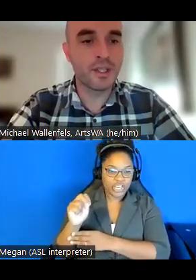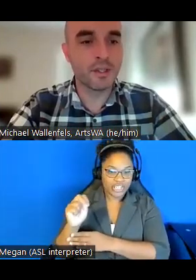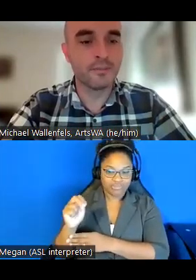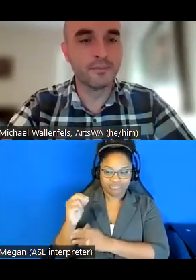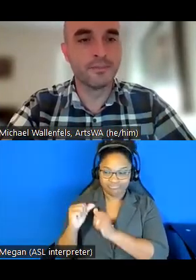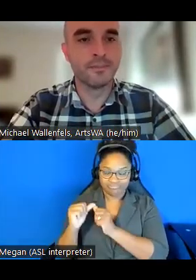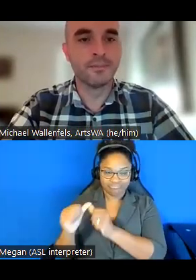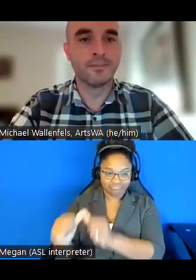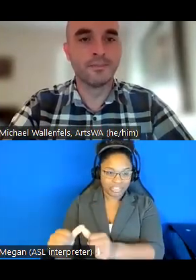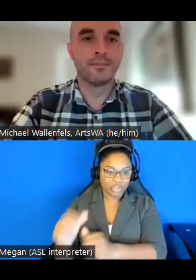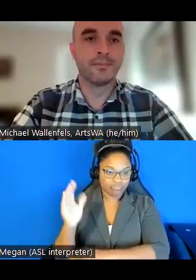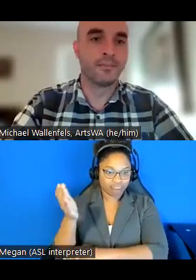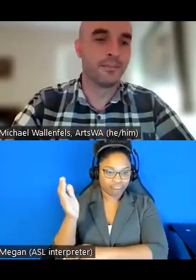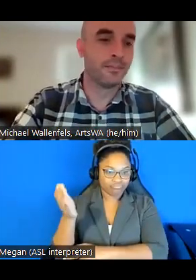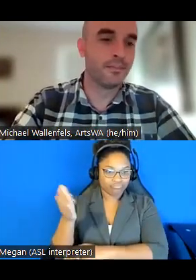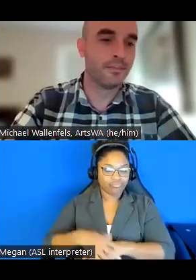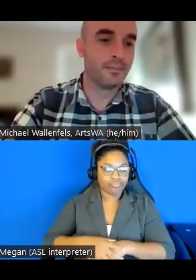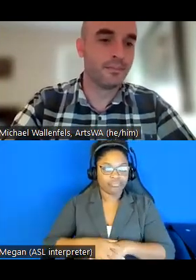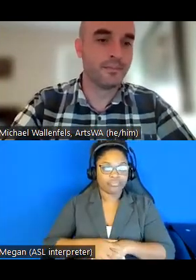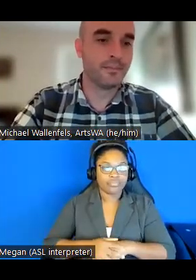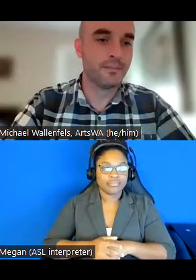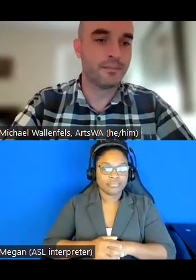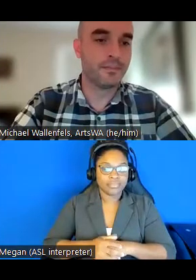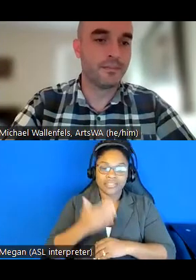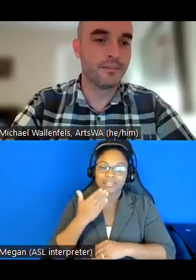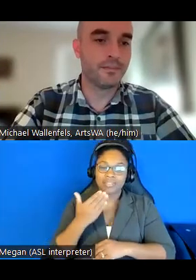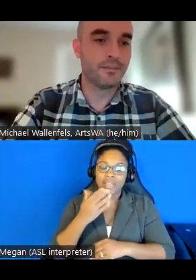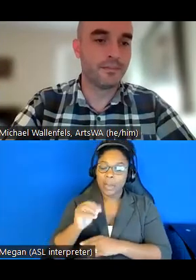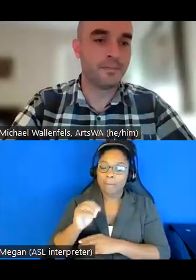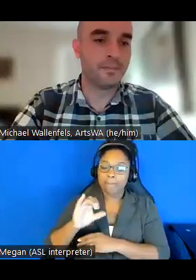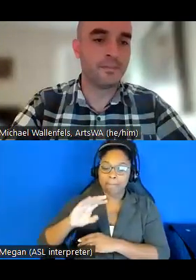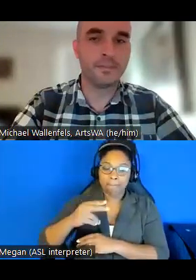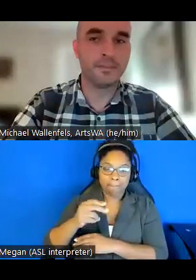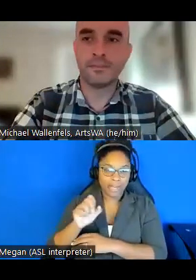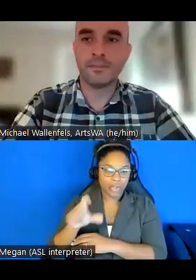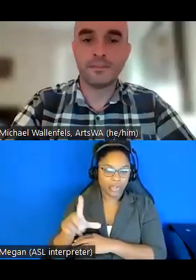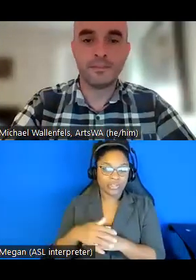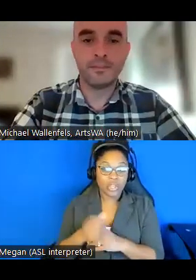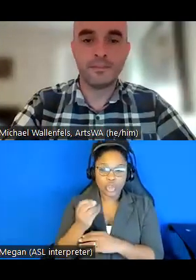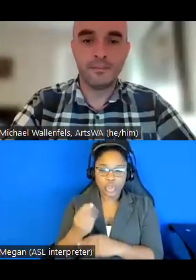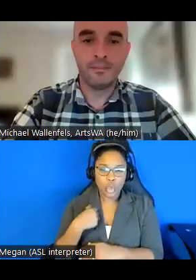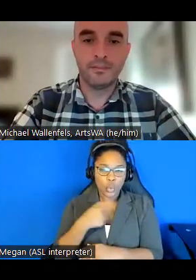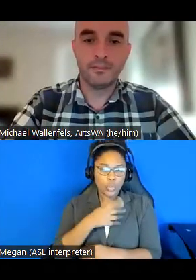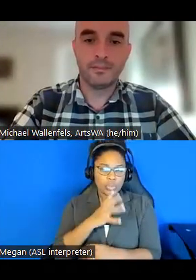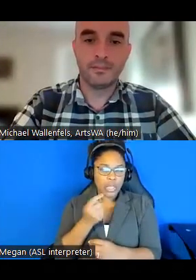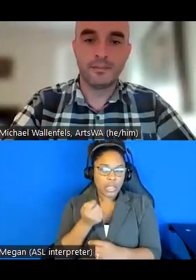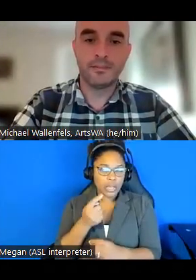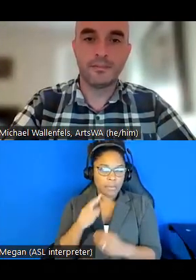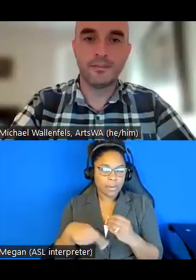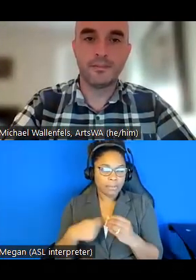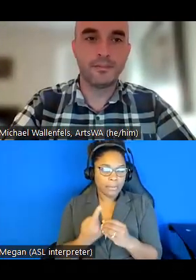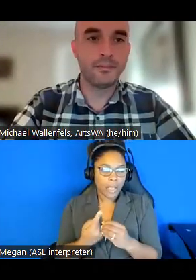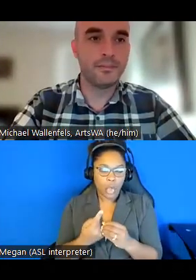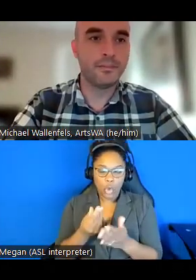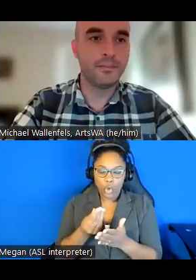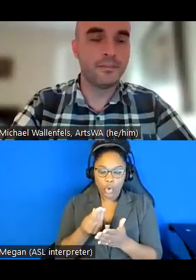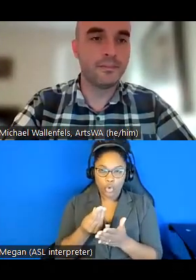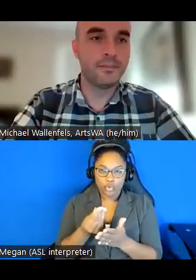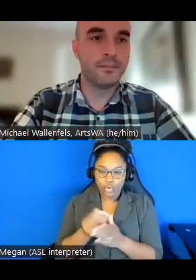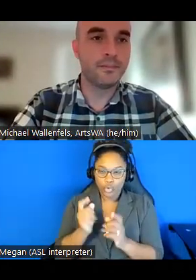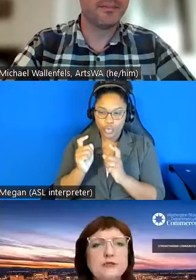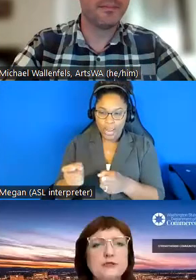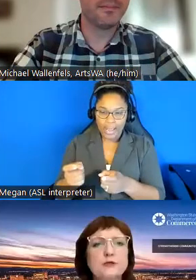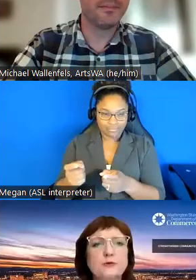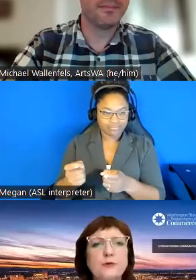이제 CNN이랑 커머스 계속하시죠? 예, 감사합니다, 마이클 씨. 제가